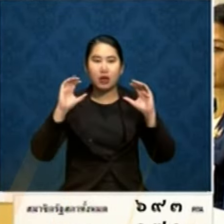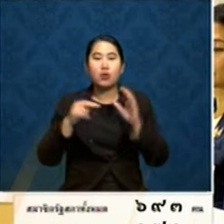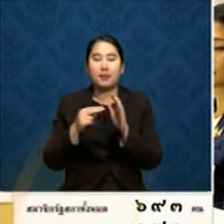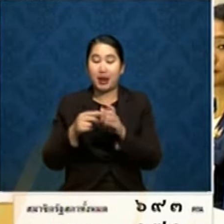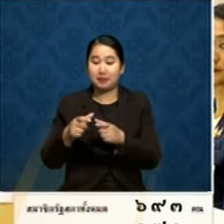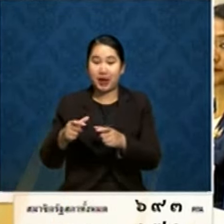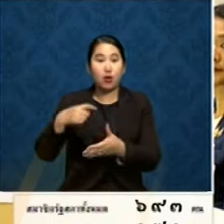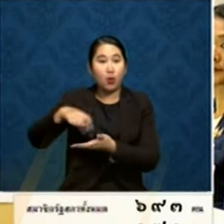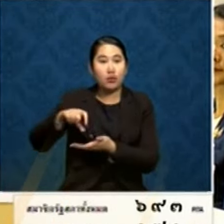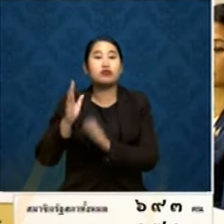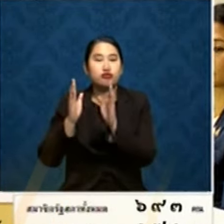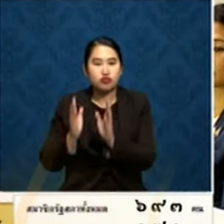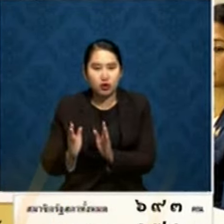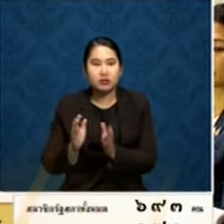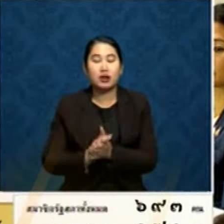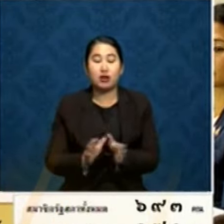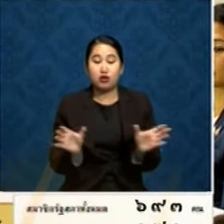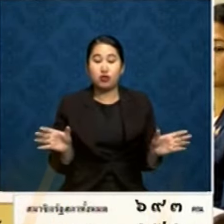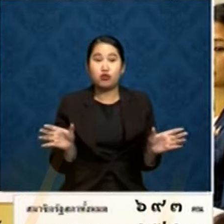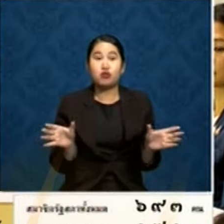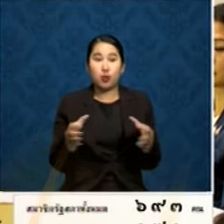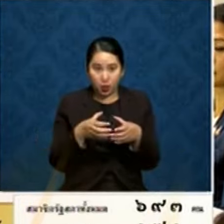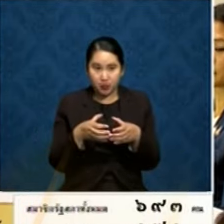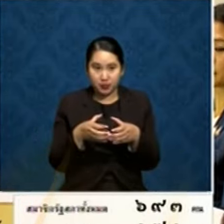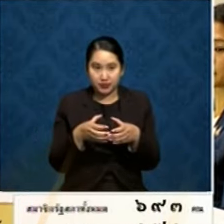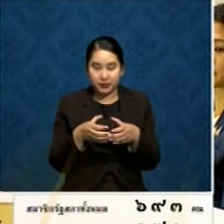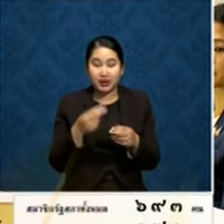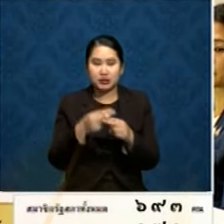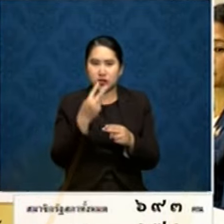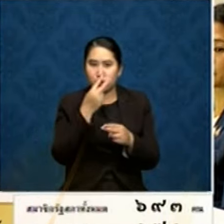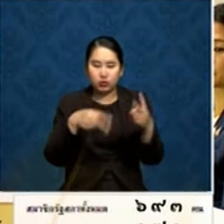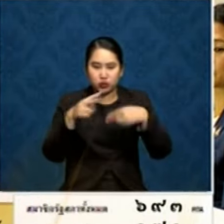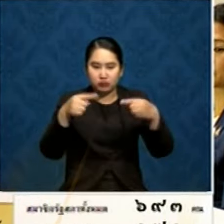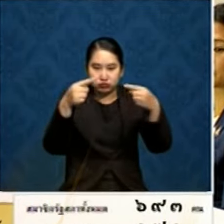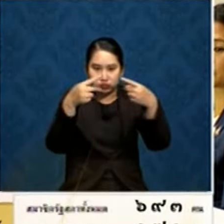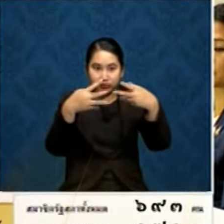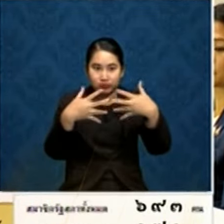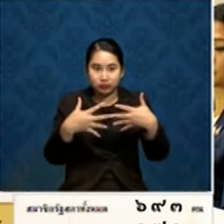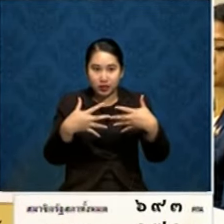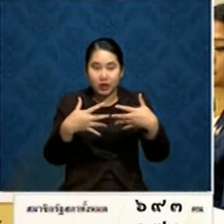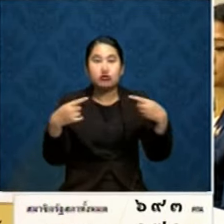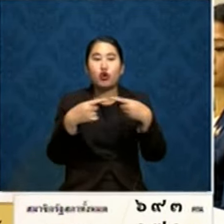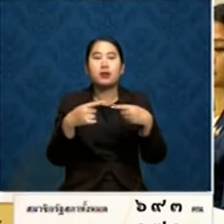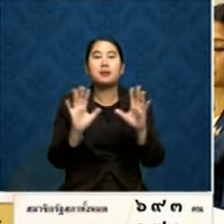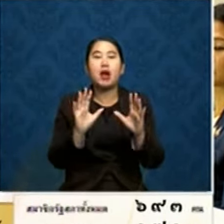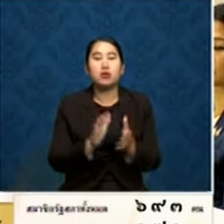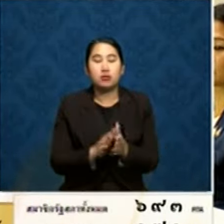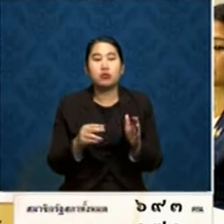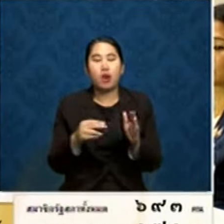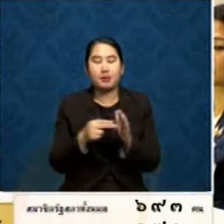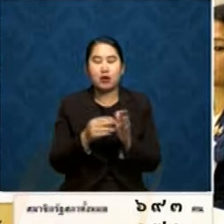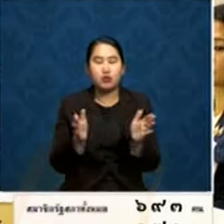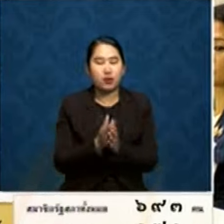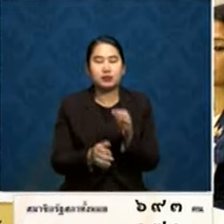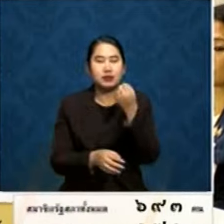บัตรสวัสดิการนะครับจะผ่านบัญชีเอา 2กลุ่มนี้มารวมกันไม่ให้รายชื่อซ้ำนะครับเราจะได้ประชากรทั้งสิ้น 14.5